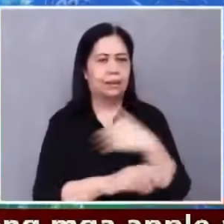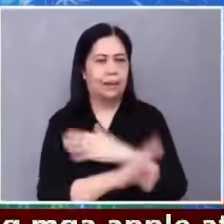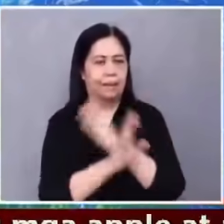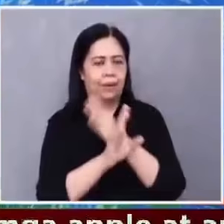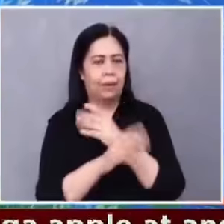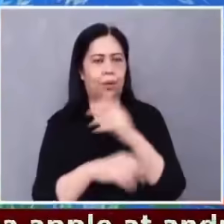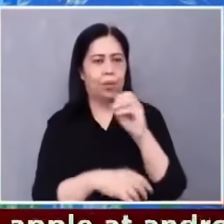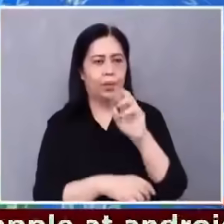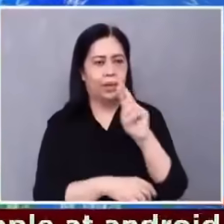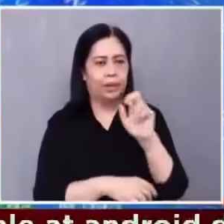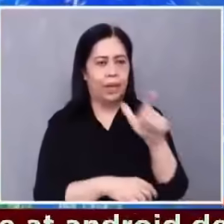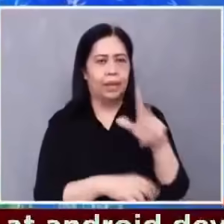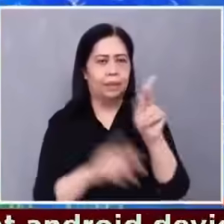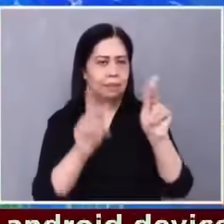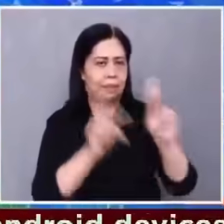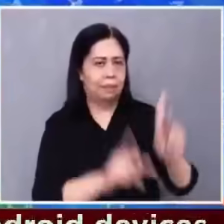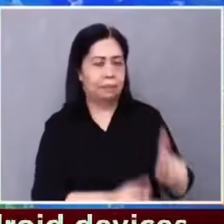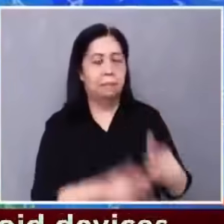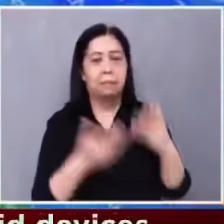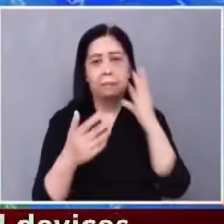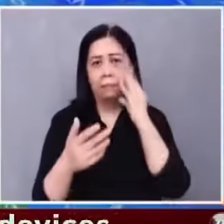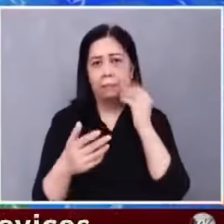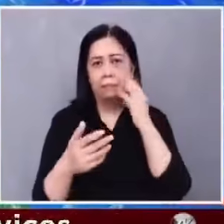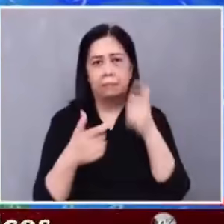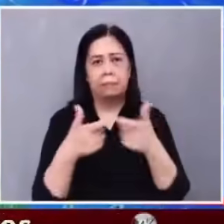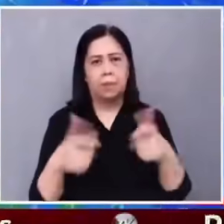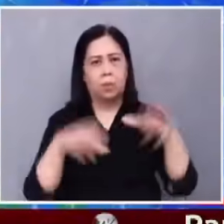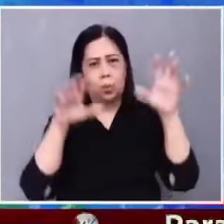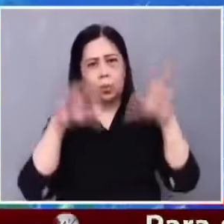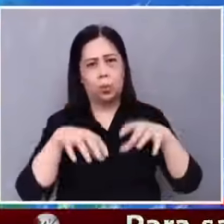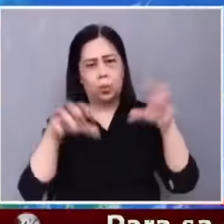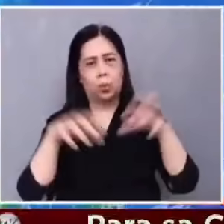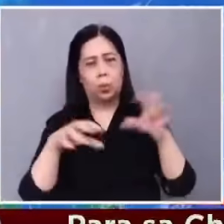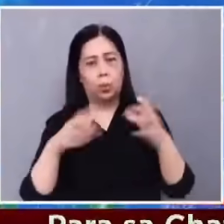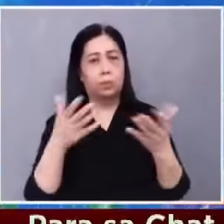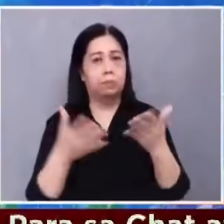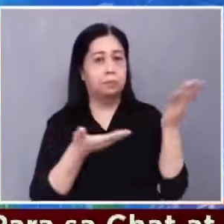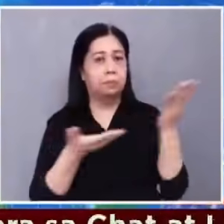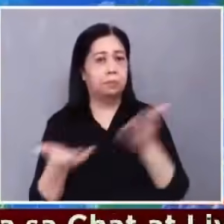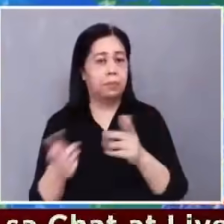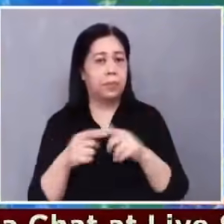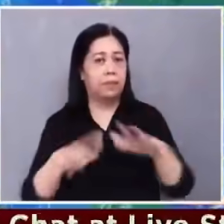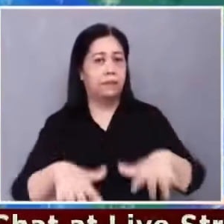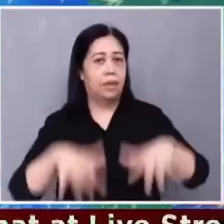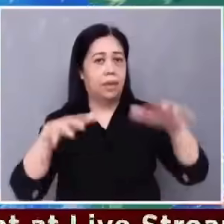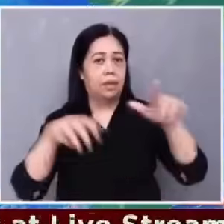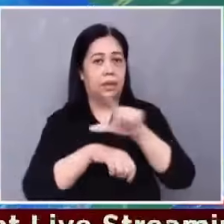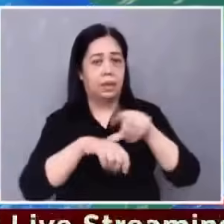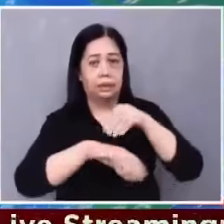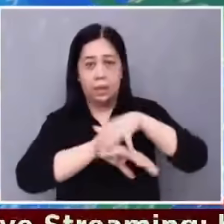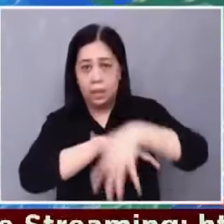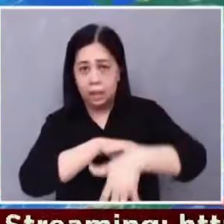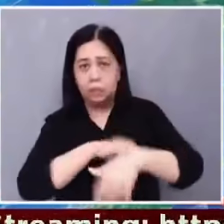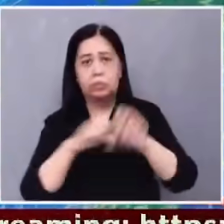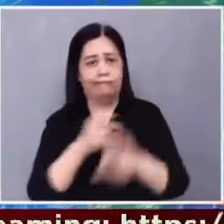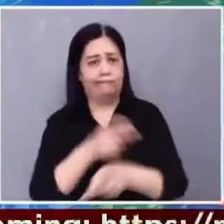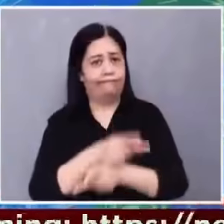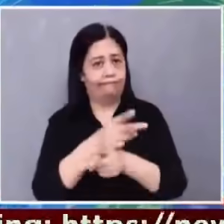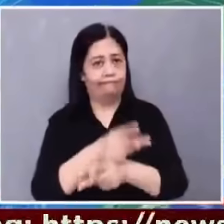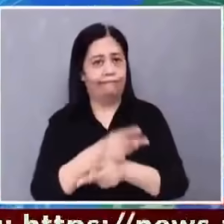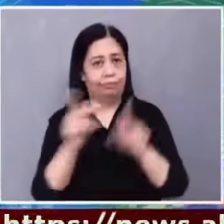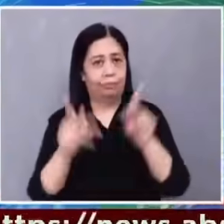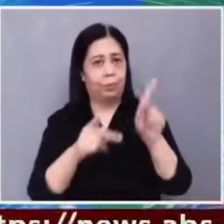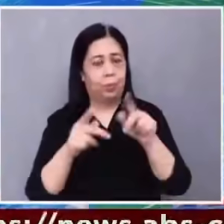Palawan. Posibleng makaranas ng malakas na buhos ng ulan na maaaring magdulot ng baha at landslide, kaya pinag-iingat ang mga nakatira